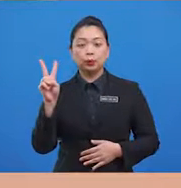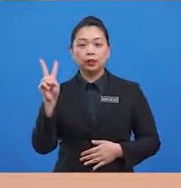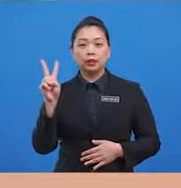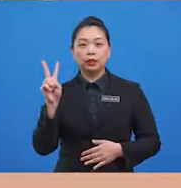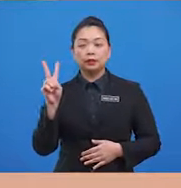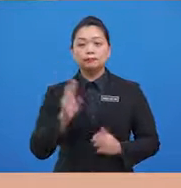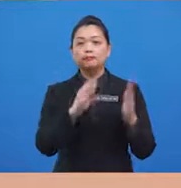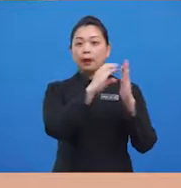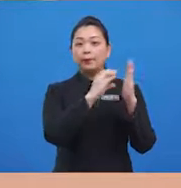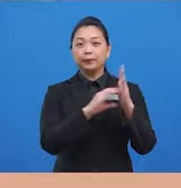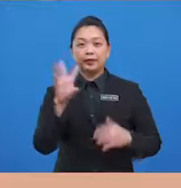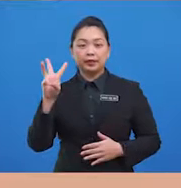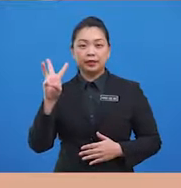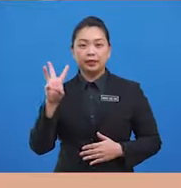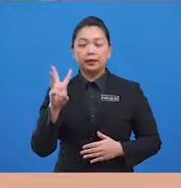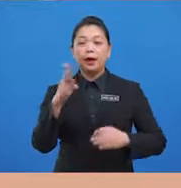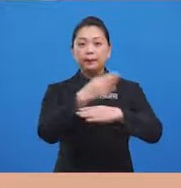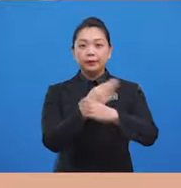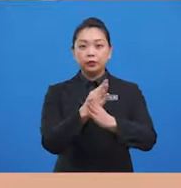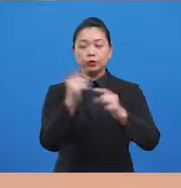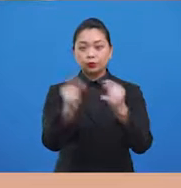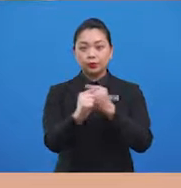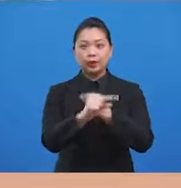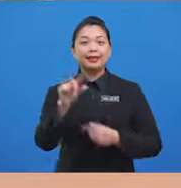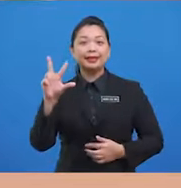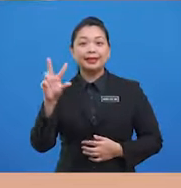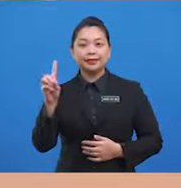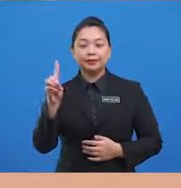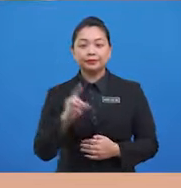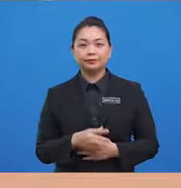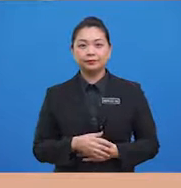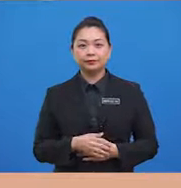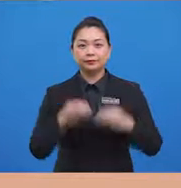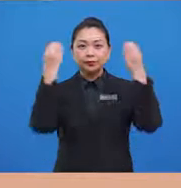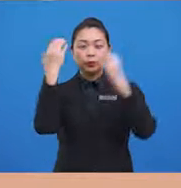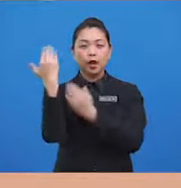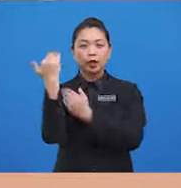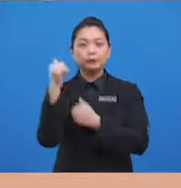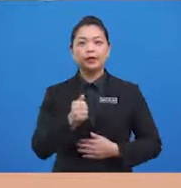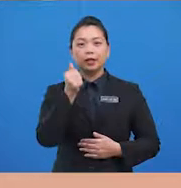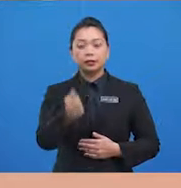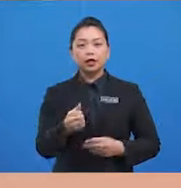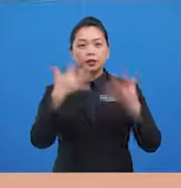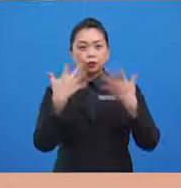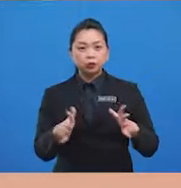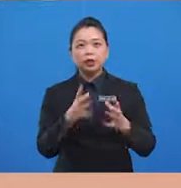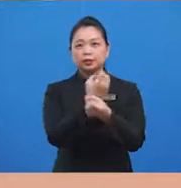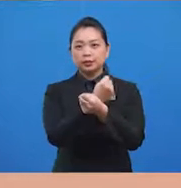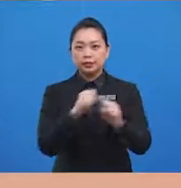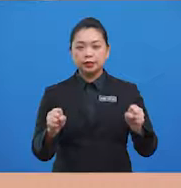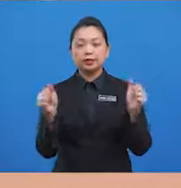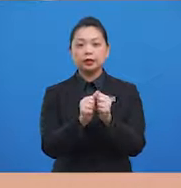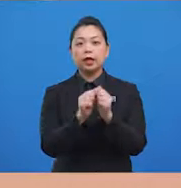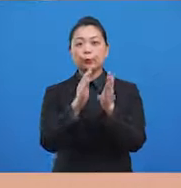6 bertajuk Bentuk Geometri 3 Dimensi. Cikgu harap anda sudah bersedia dengan